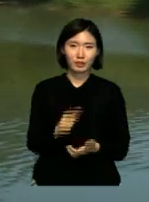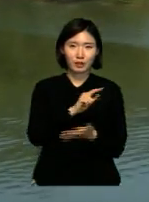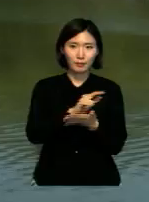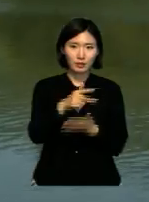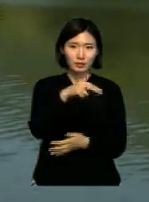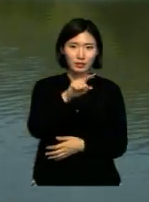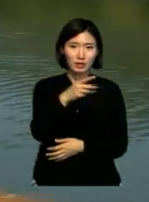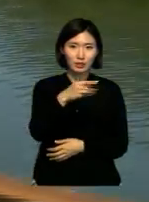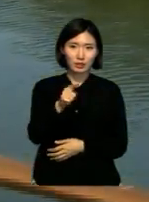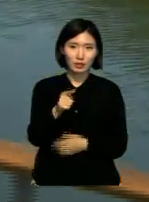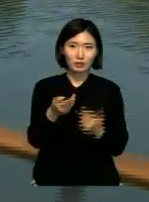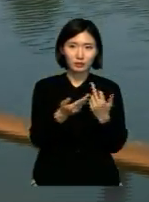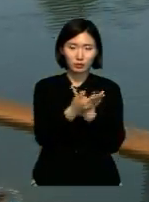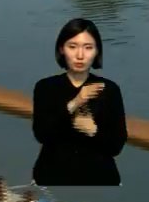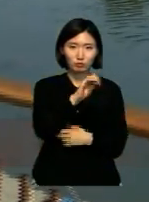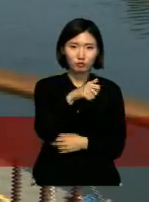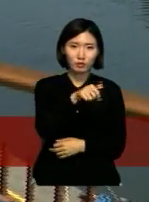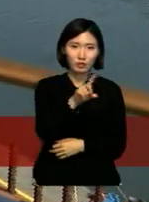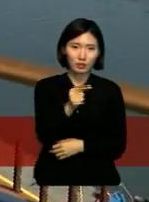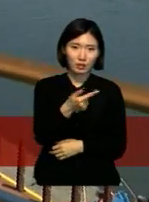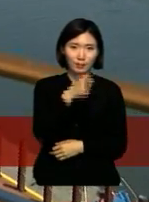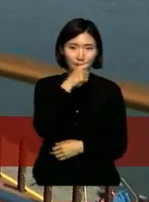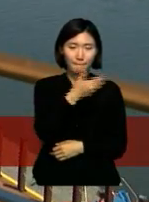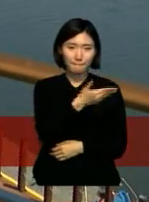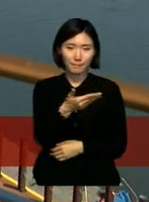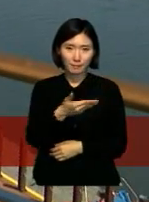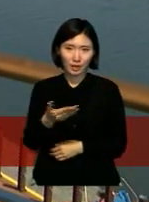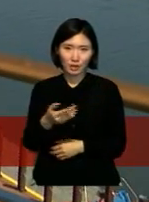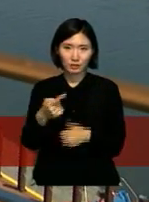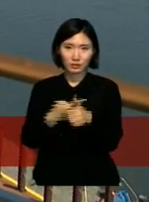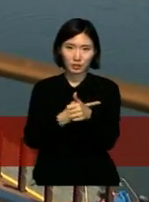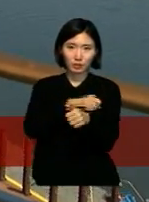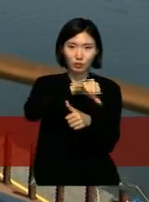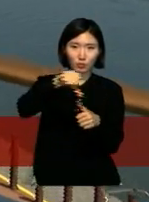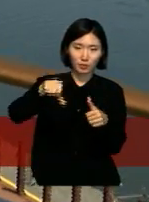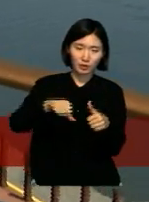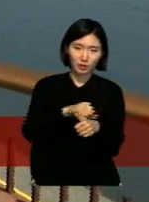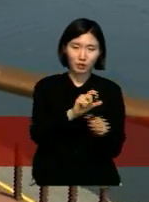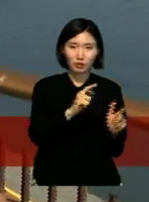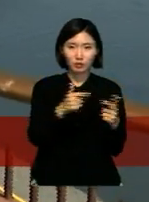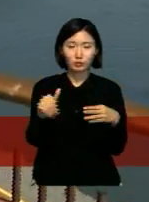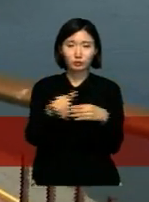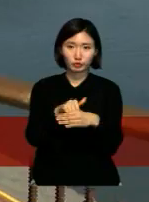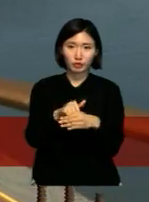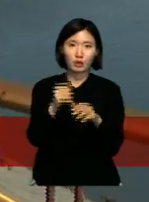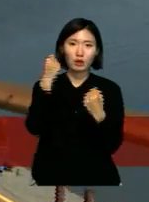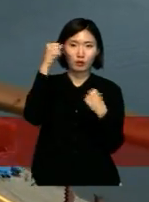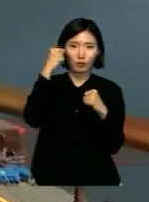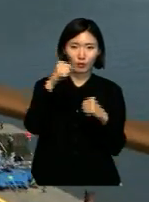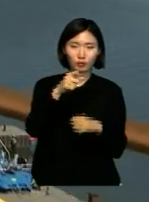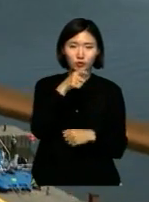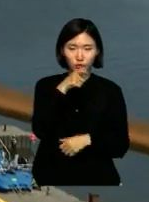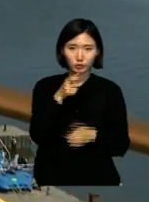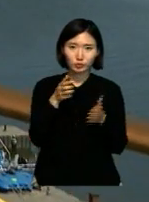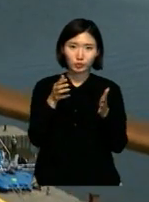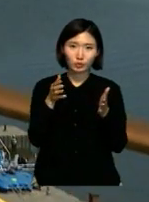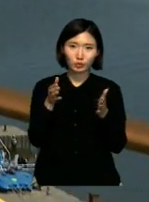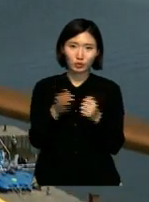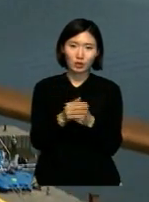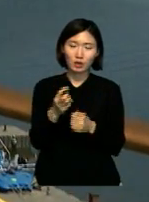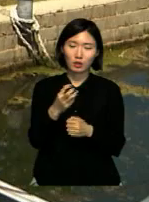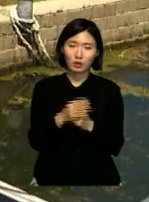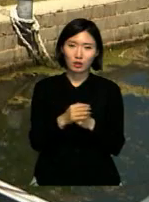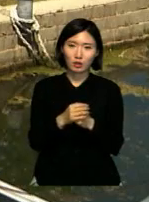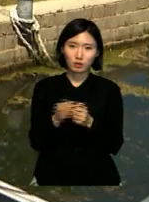가평군 자라섬은 북한강을 비롯한 천혜의 자연환경과 그 속에서 펼쳐지는 각종 문화공연들로 수도권에서 이름을 알리고